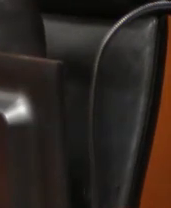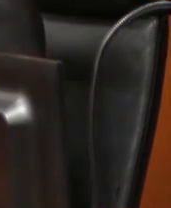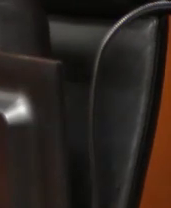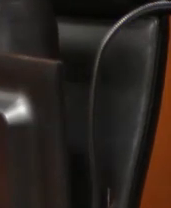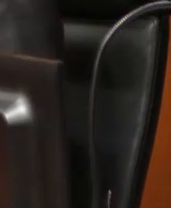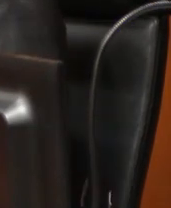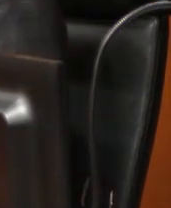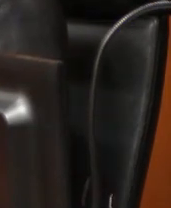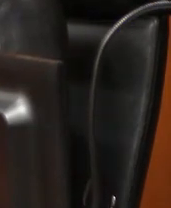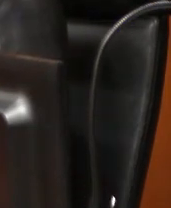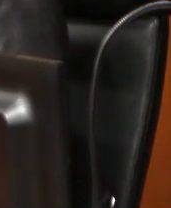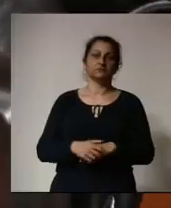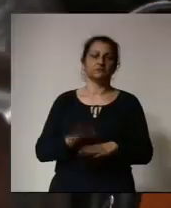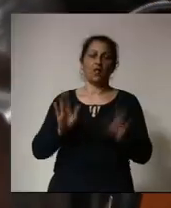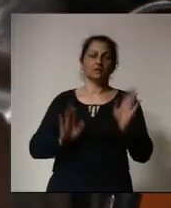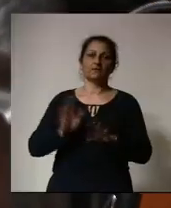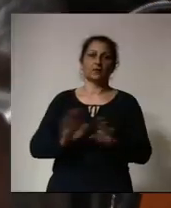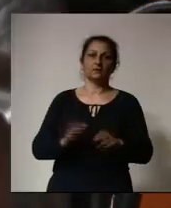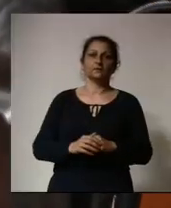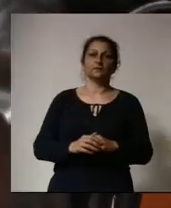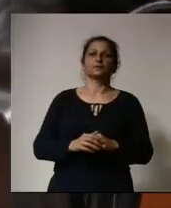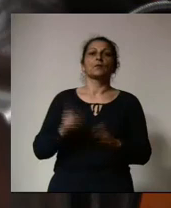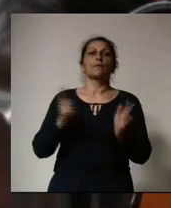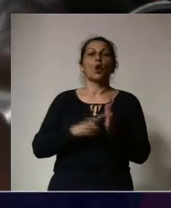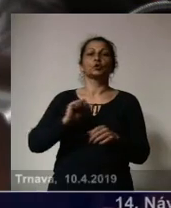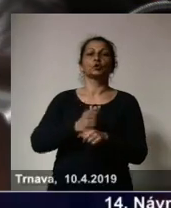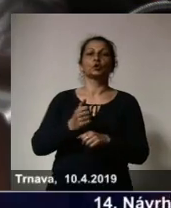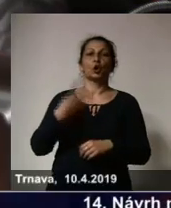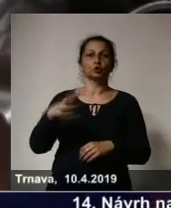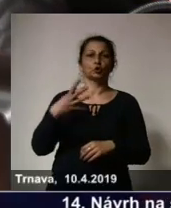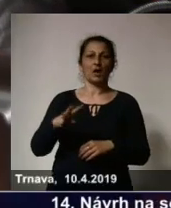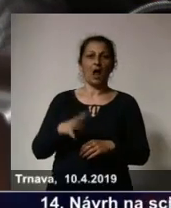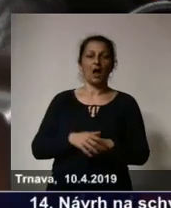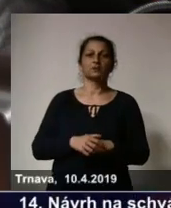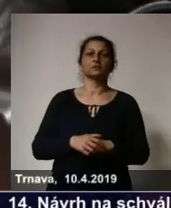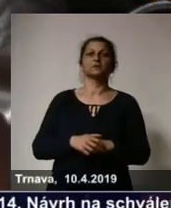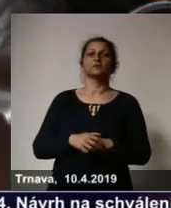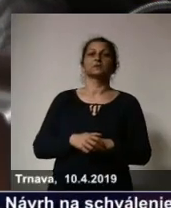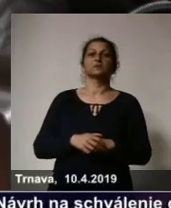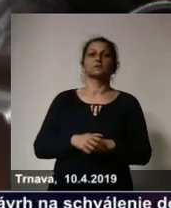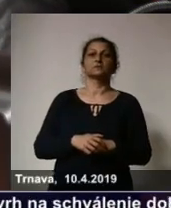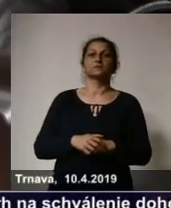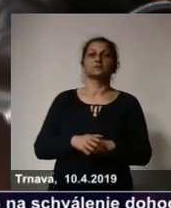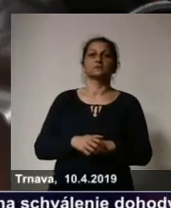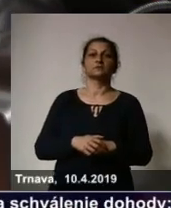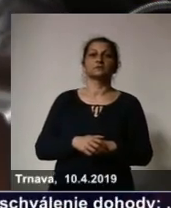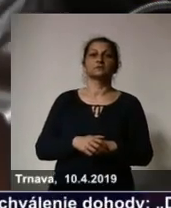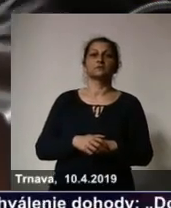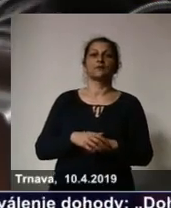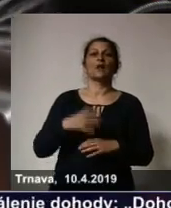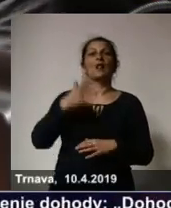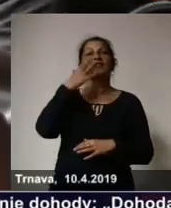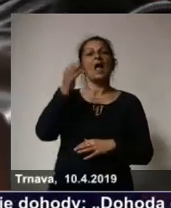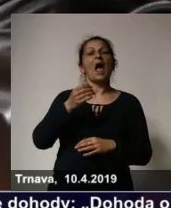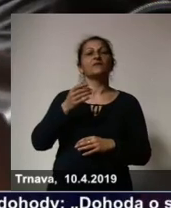nehlasovali. A bodom číslo 14, a uznesenie sme schválili, bodom číslo 14 je návrh na